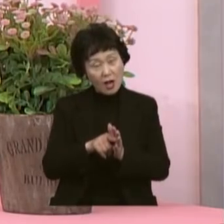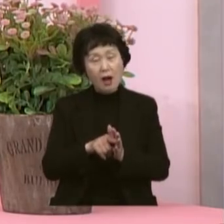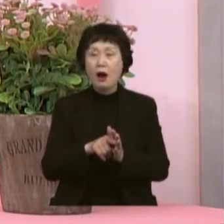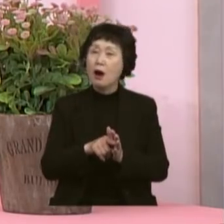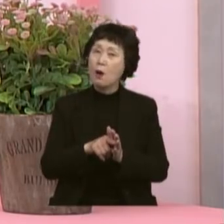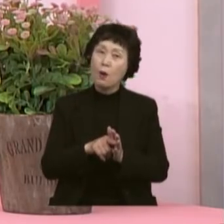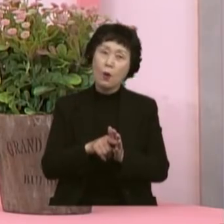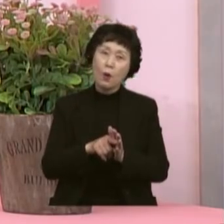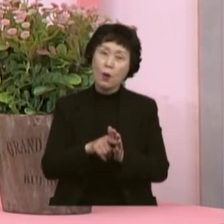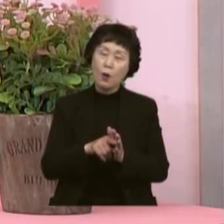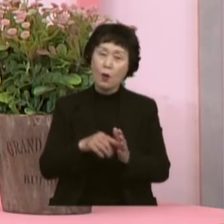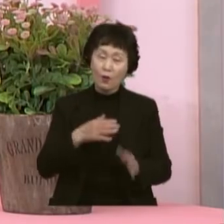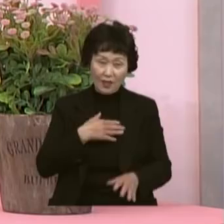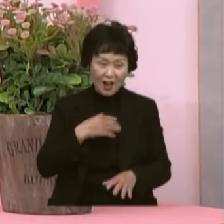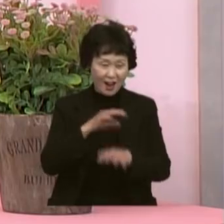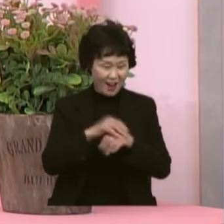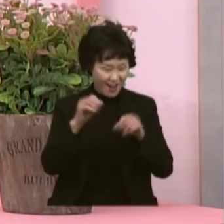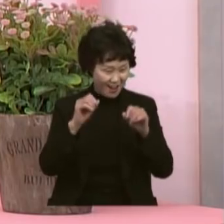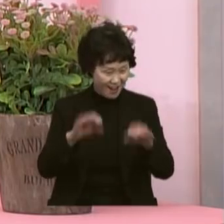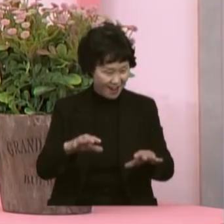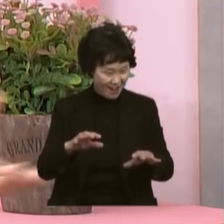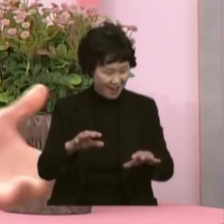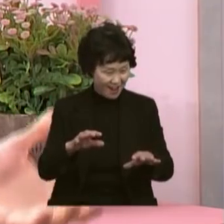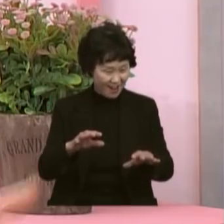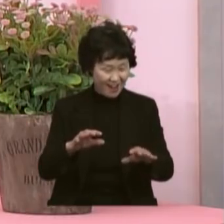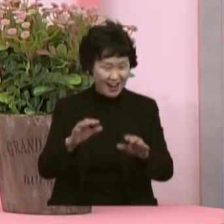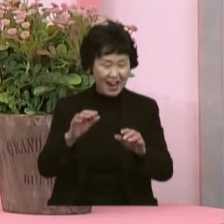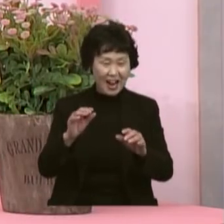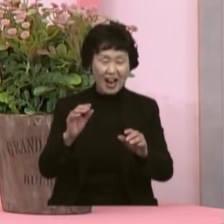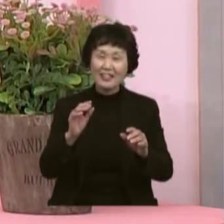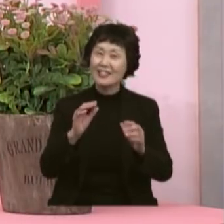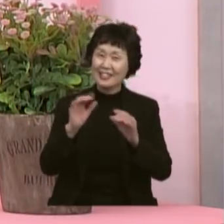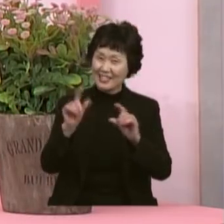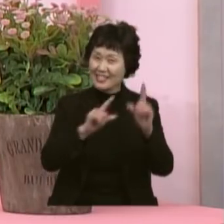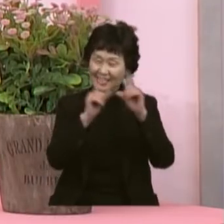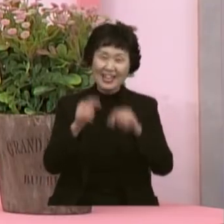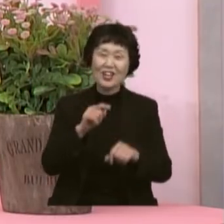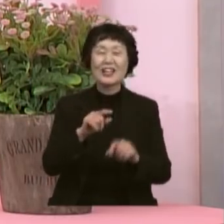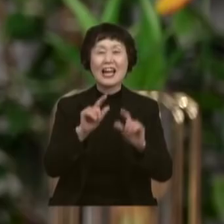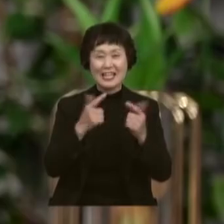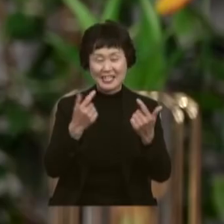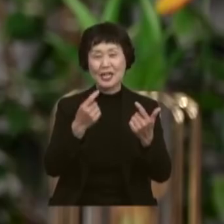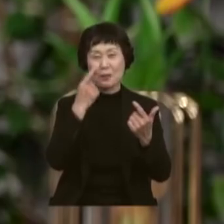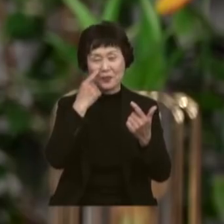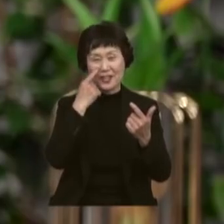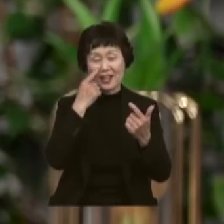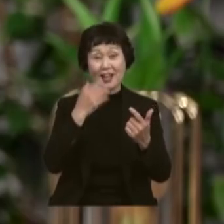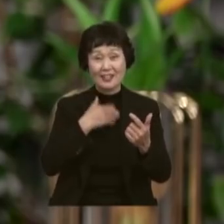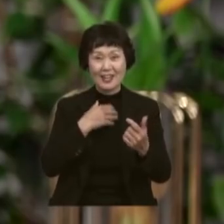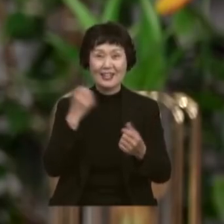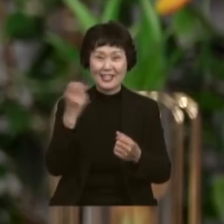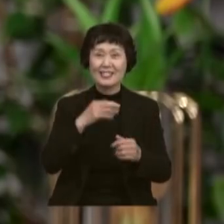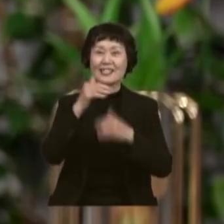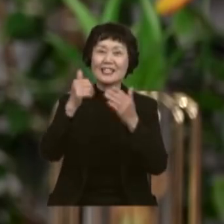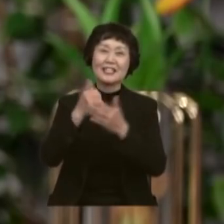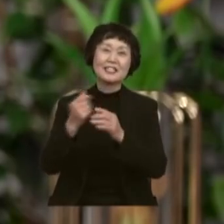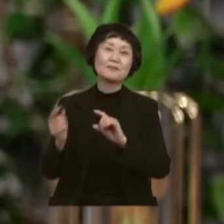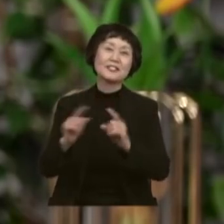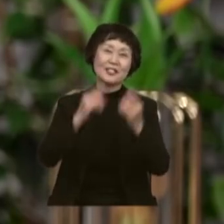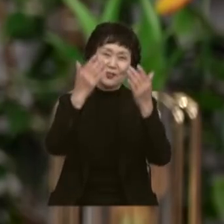그래도 헛산 건 아닌가 보다 하는 생각에 그거, 그런 은혜로 다시 살려놓으시더라고. 그러면